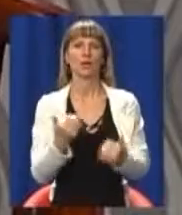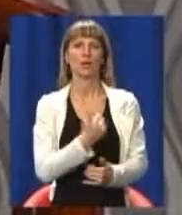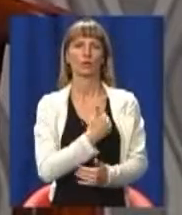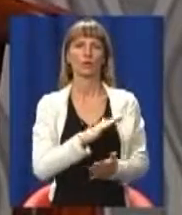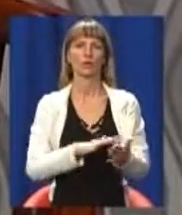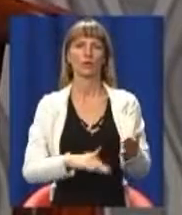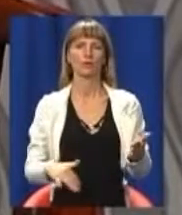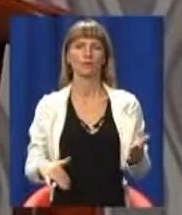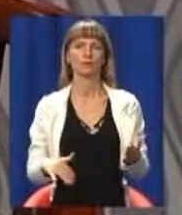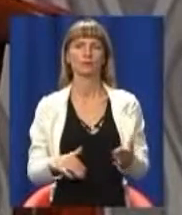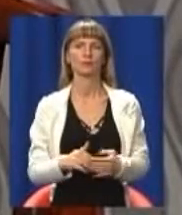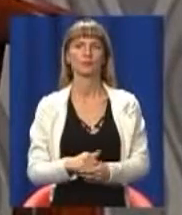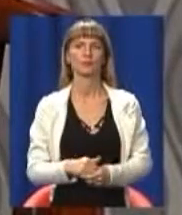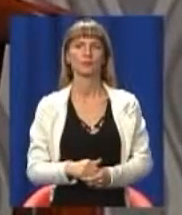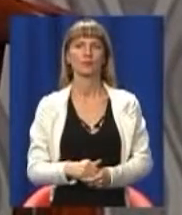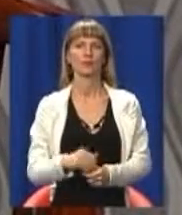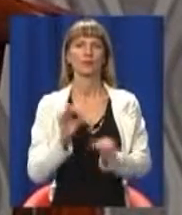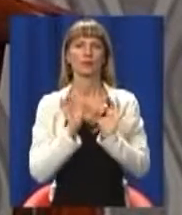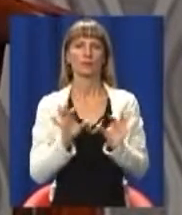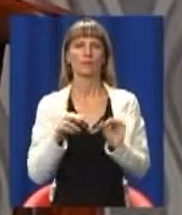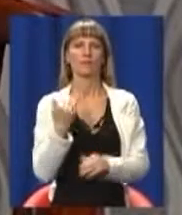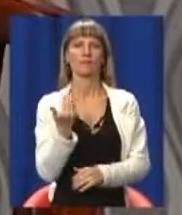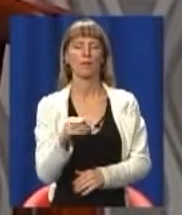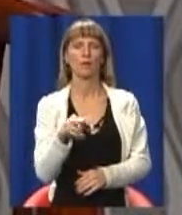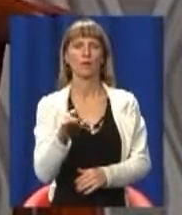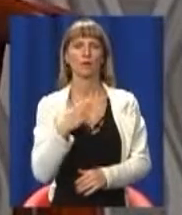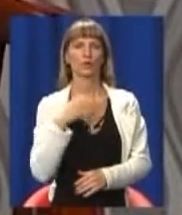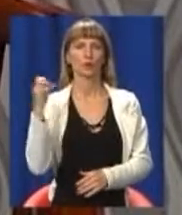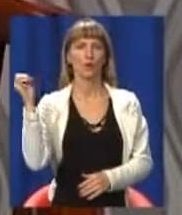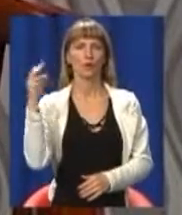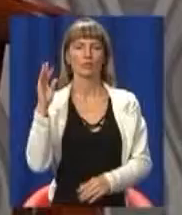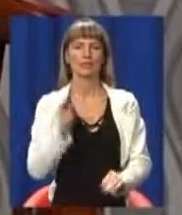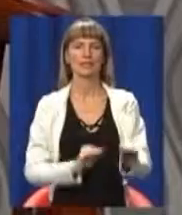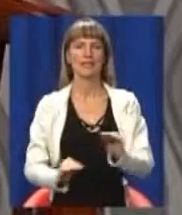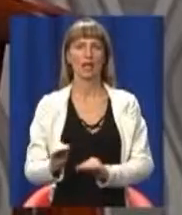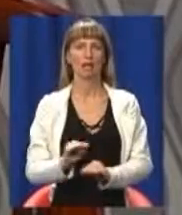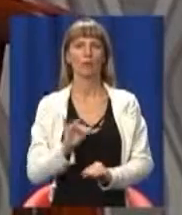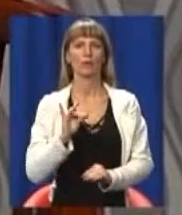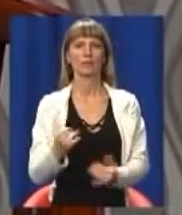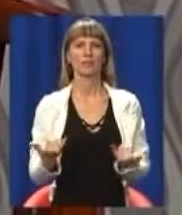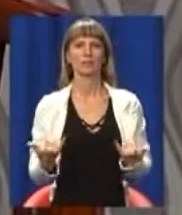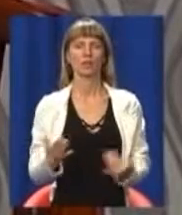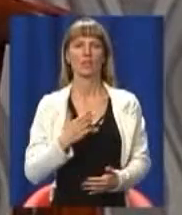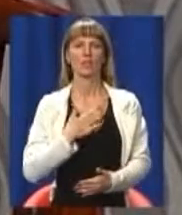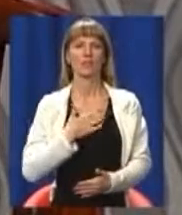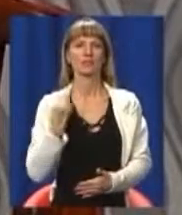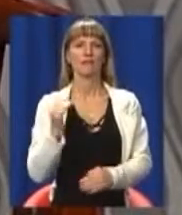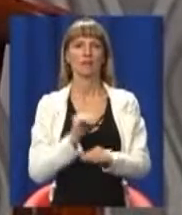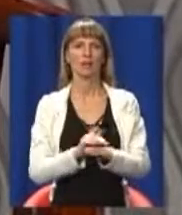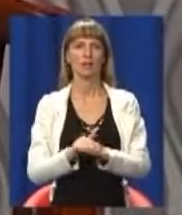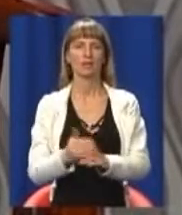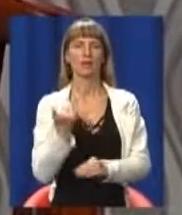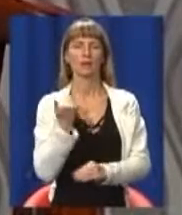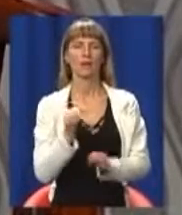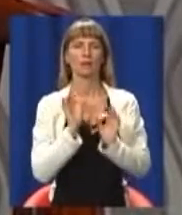хочемо продовжувати розповідати вам про нашу сонячну систему, і зараз наші цікаві факти